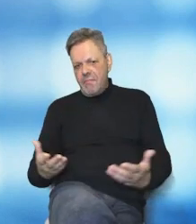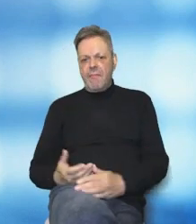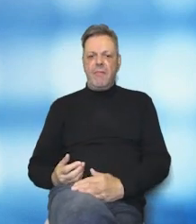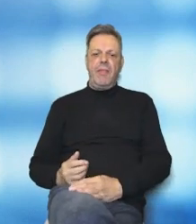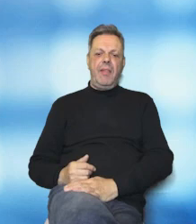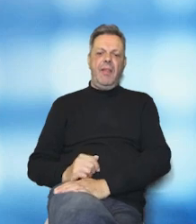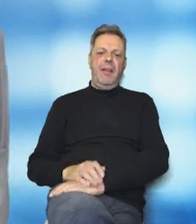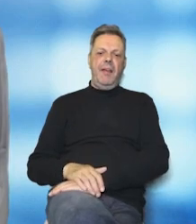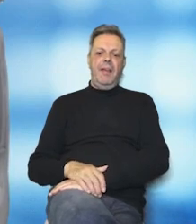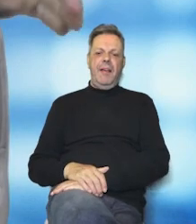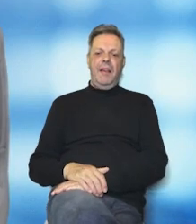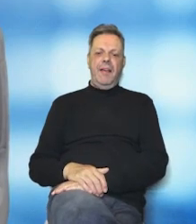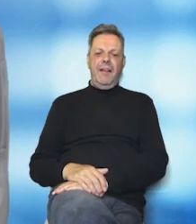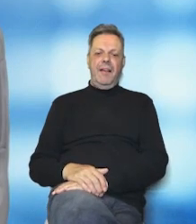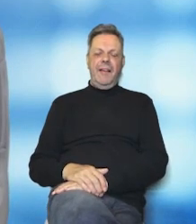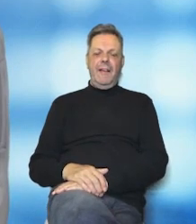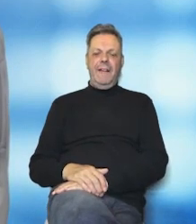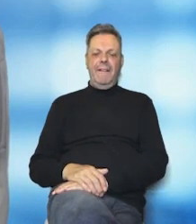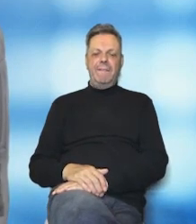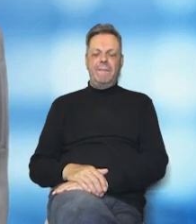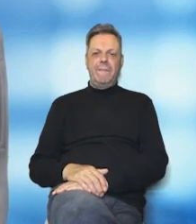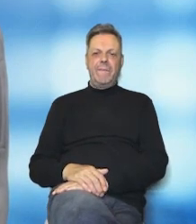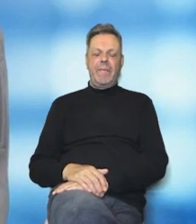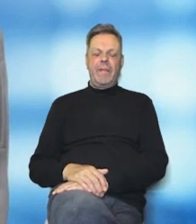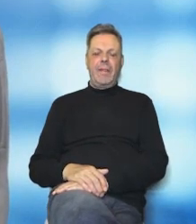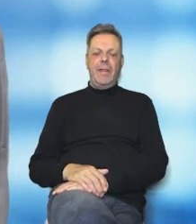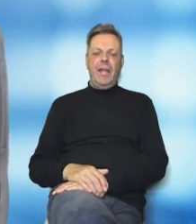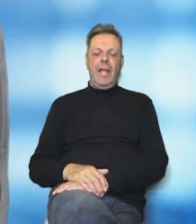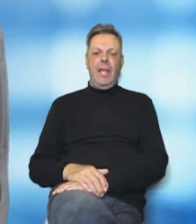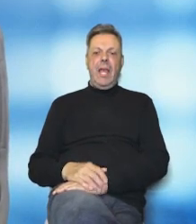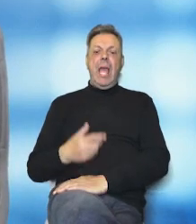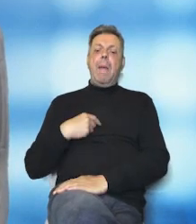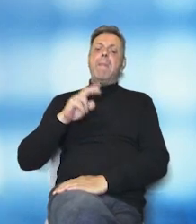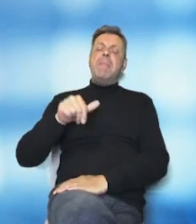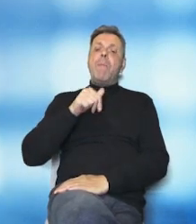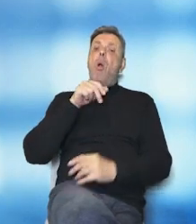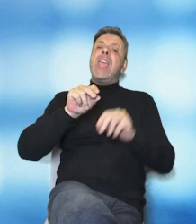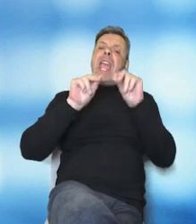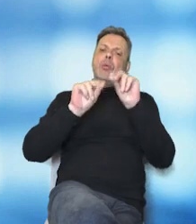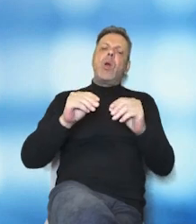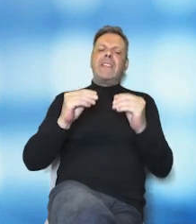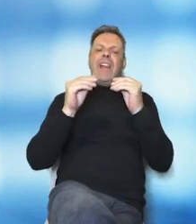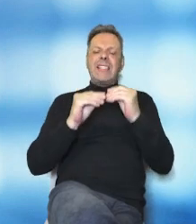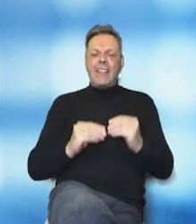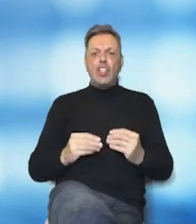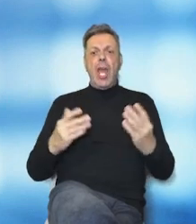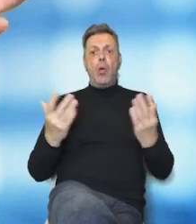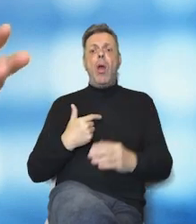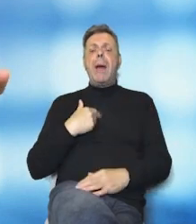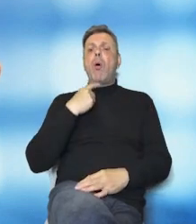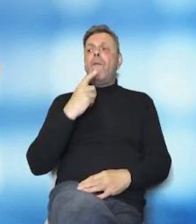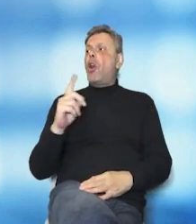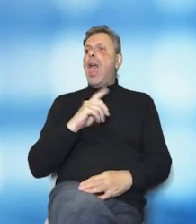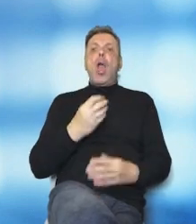je lako, da su tu. Da, čak evo, imamo i te edukativne nekakve sadržaje koji nam govore i koje